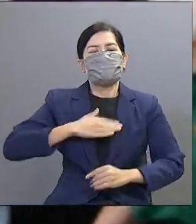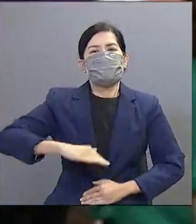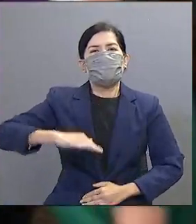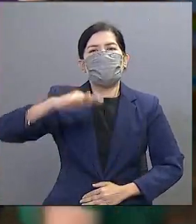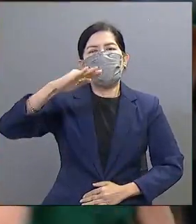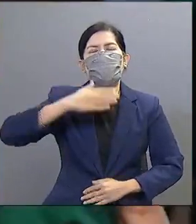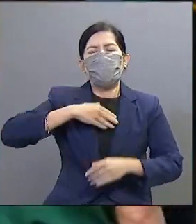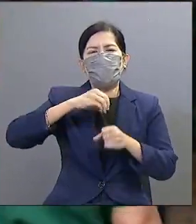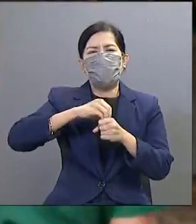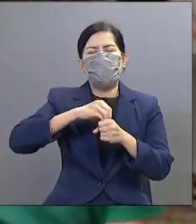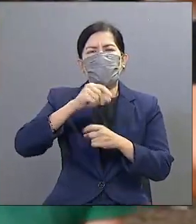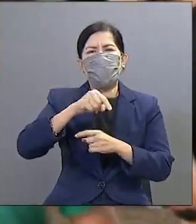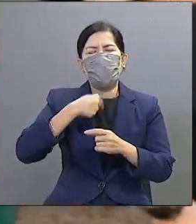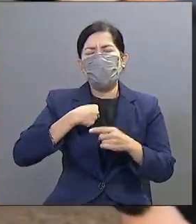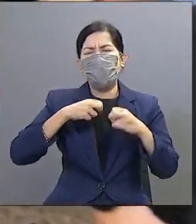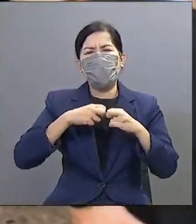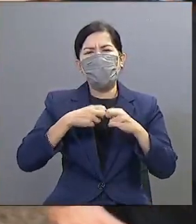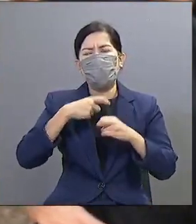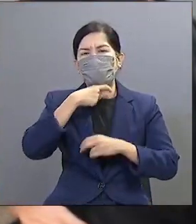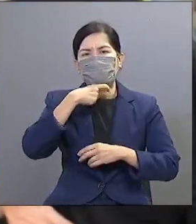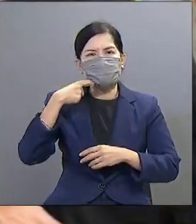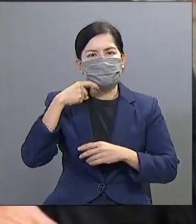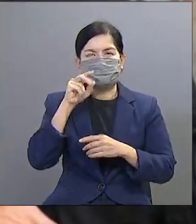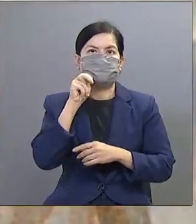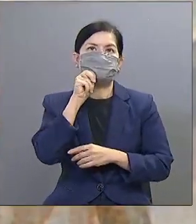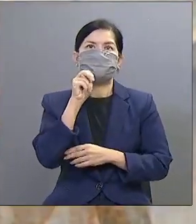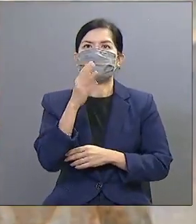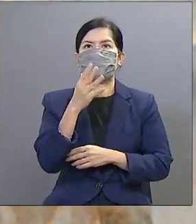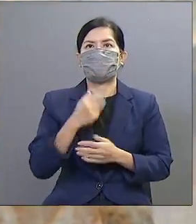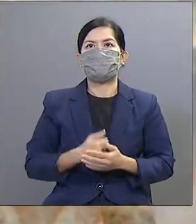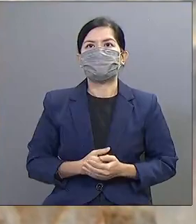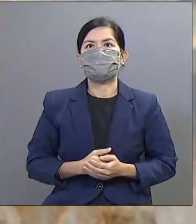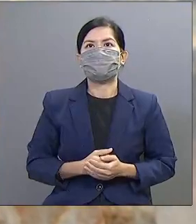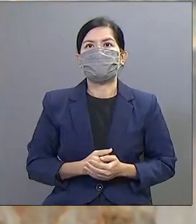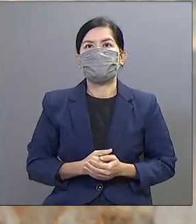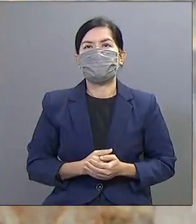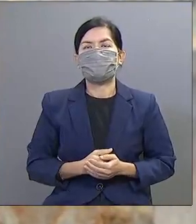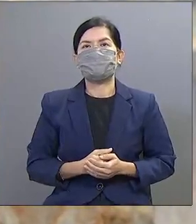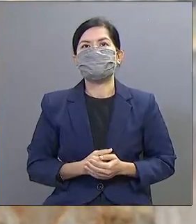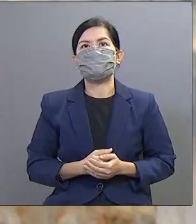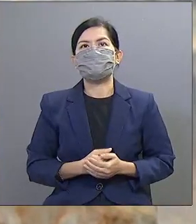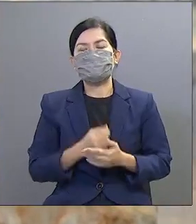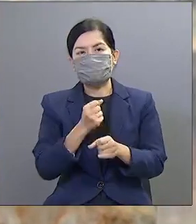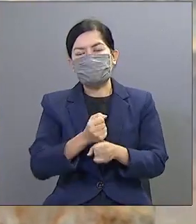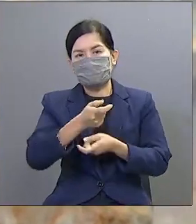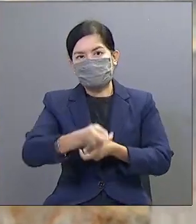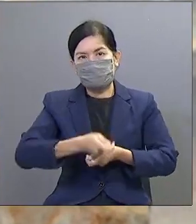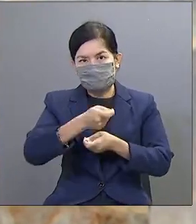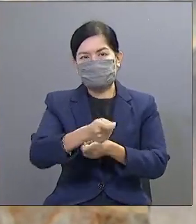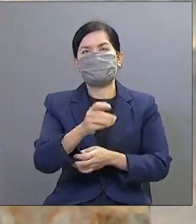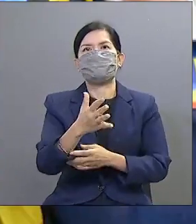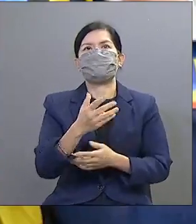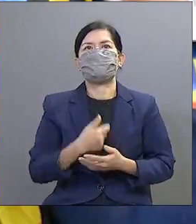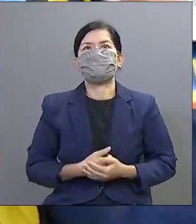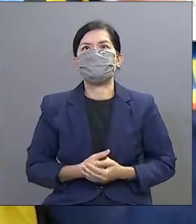ทีนี้กันดามากไม่มีน้ำไม่มีการเกเซทร การอะไรนี่น้ำ